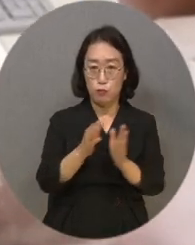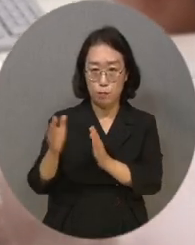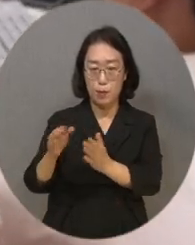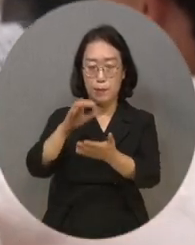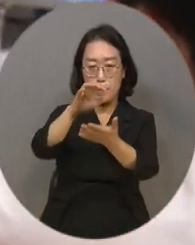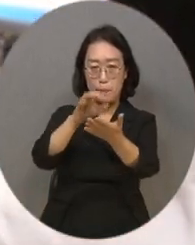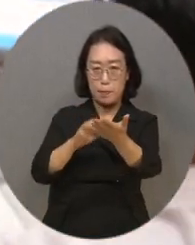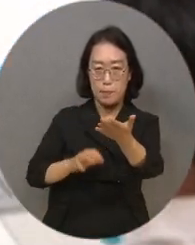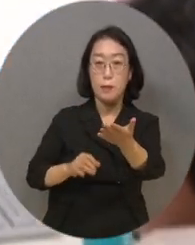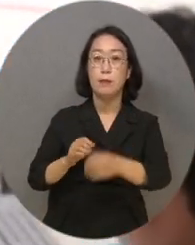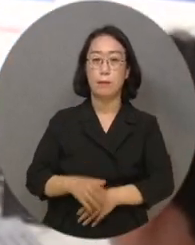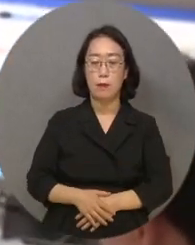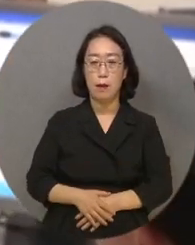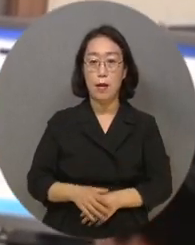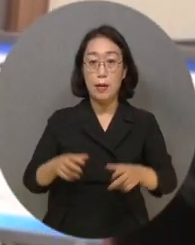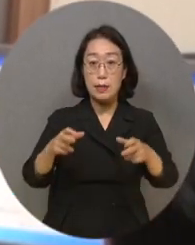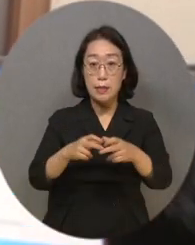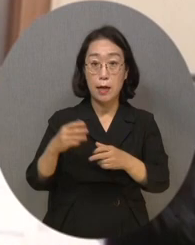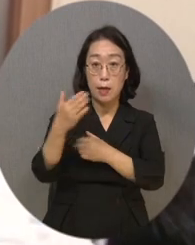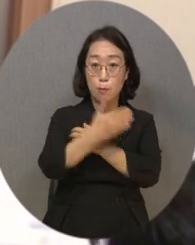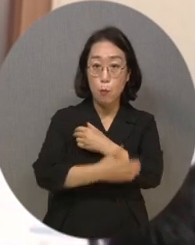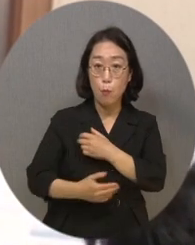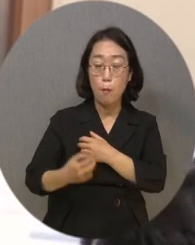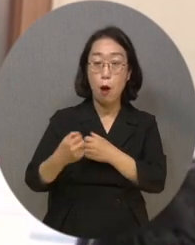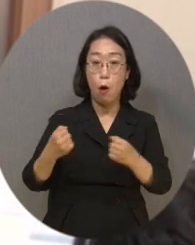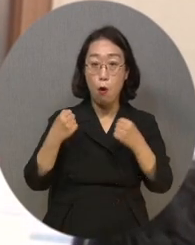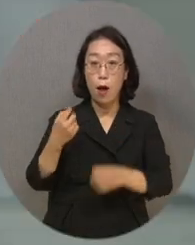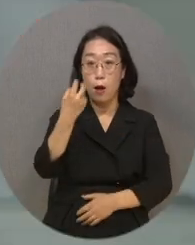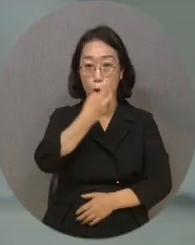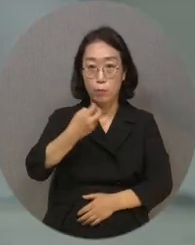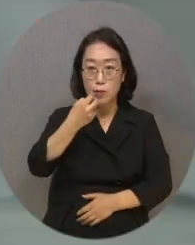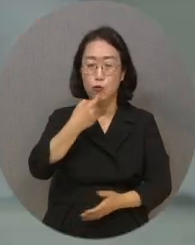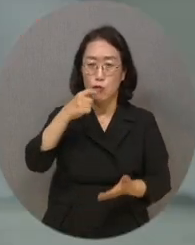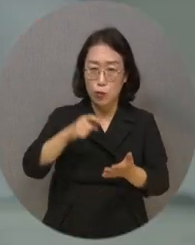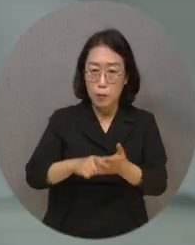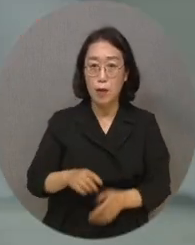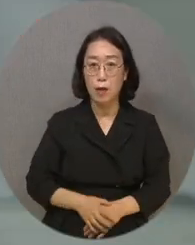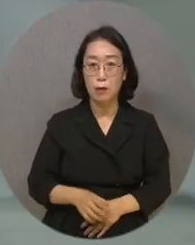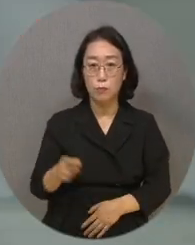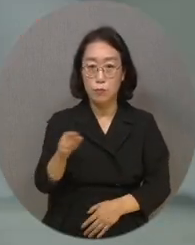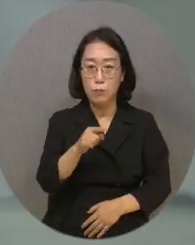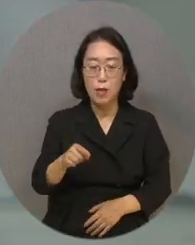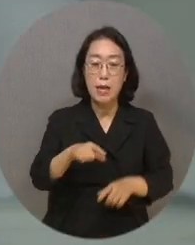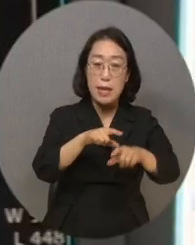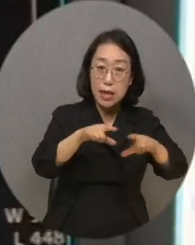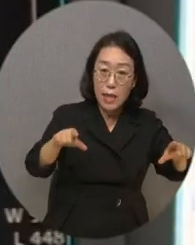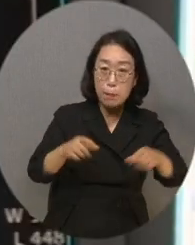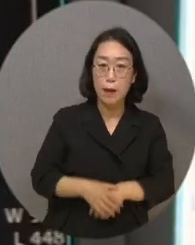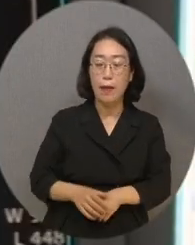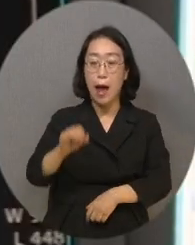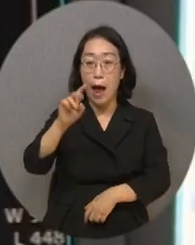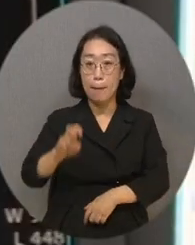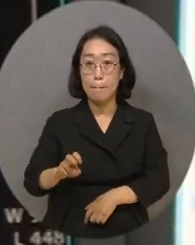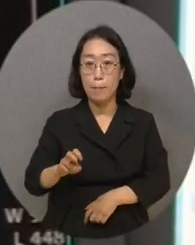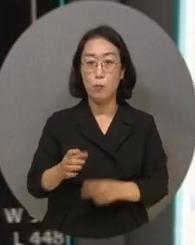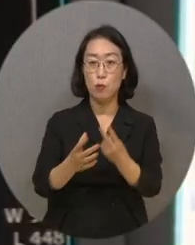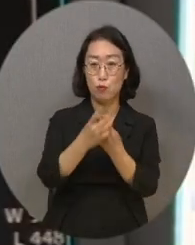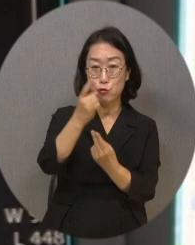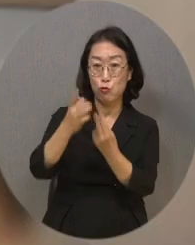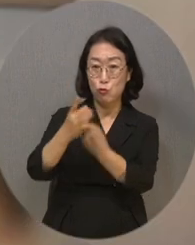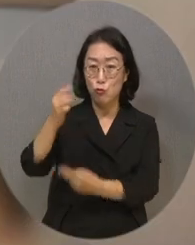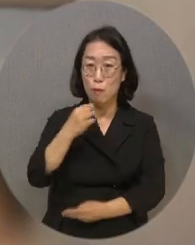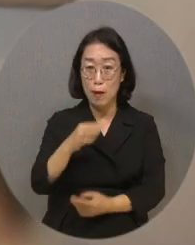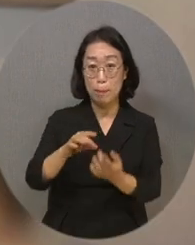명시했습니다. 또한 장애인의 건강검진 접근성을 높이기 위해 지정 대상을 일반 검진과 암 검진 모두